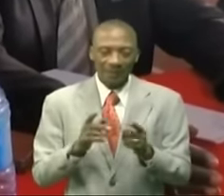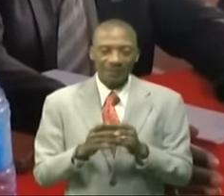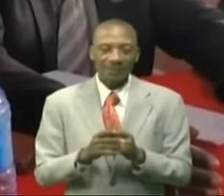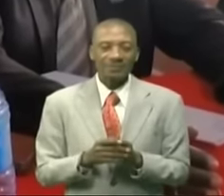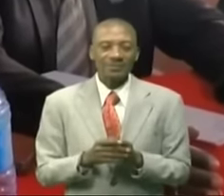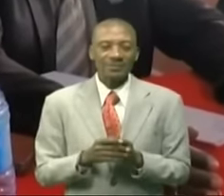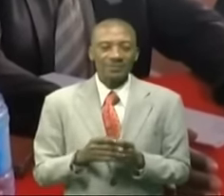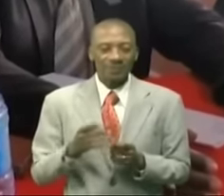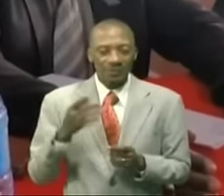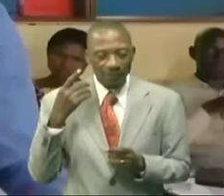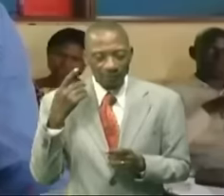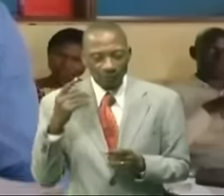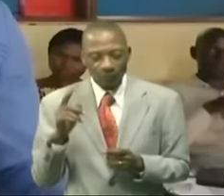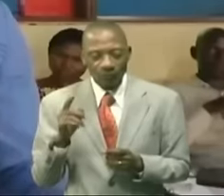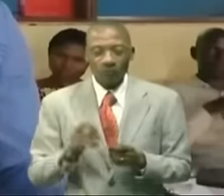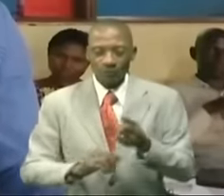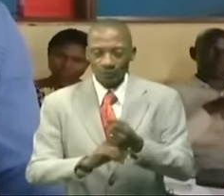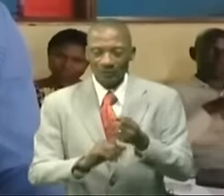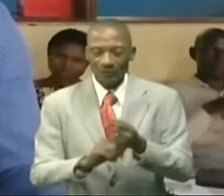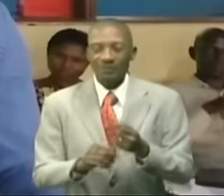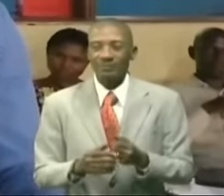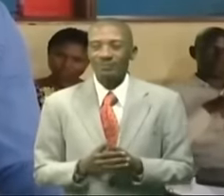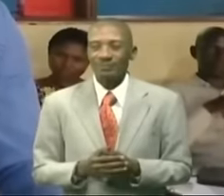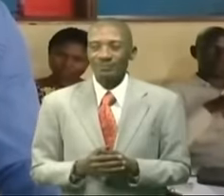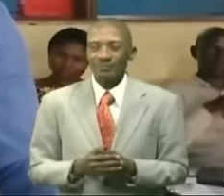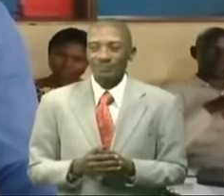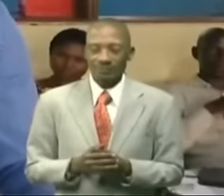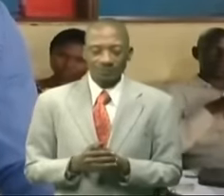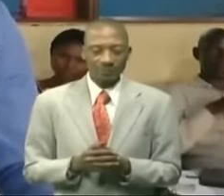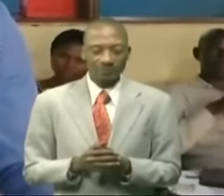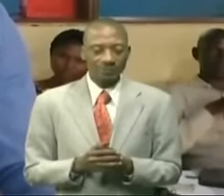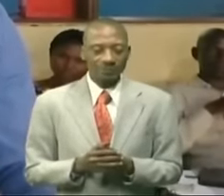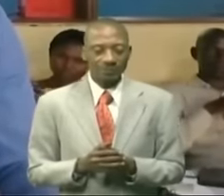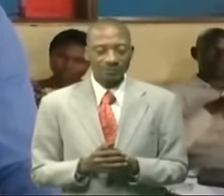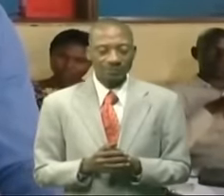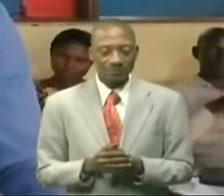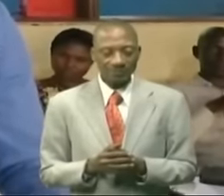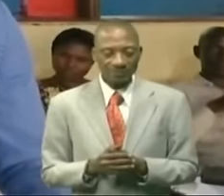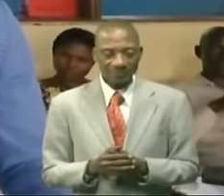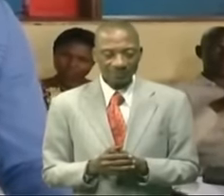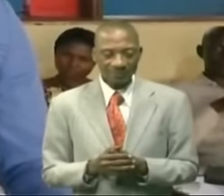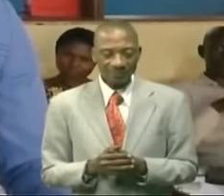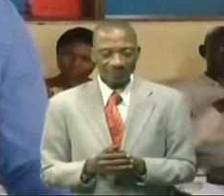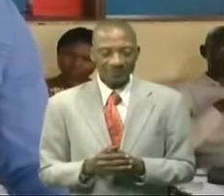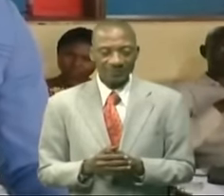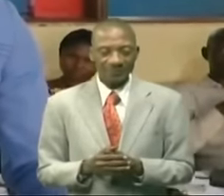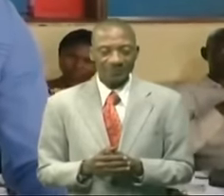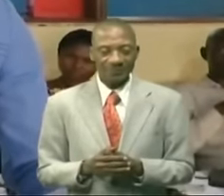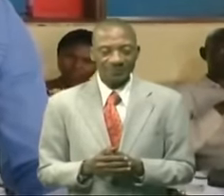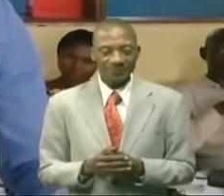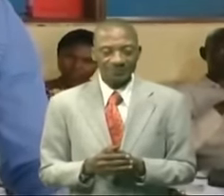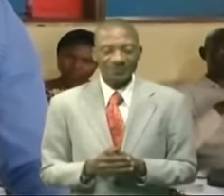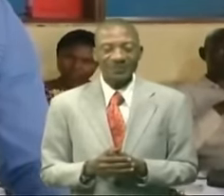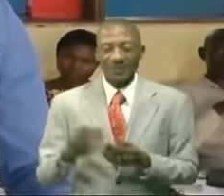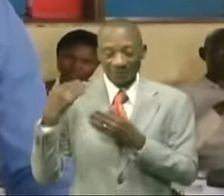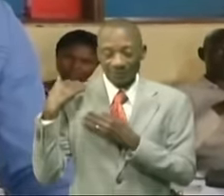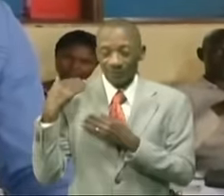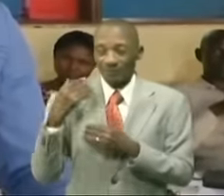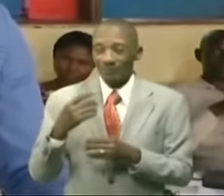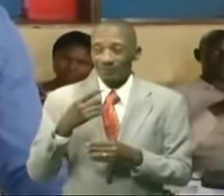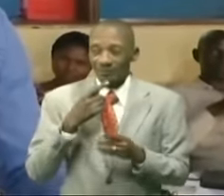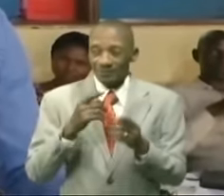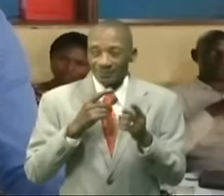leur conscience longtemps endormie. En outre, nous demandons à votre excellence, monsieur le gouverneur, que ce genre de